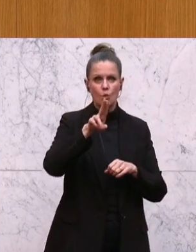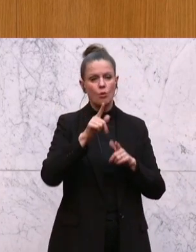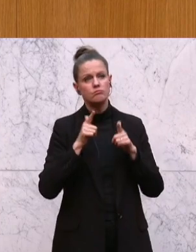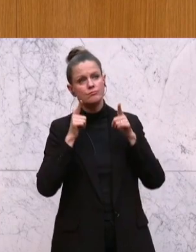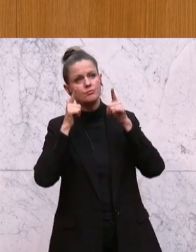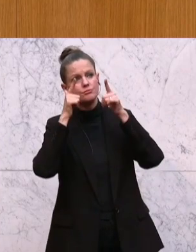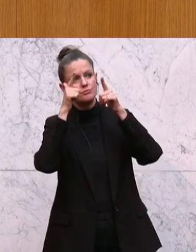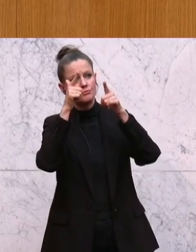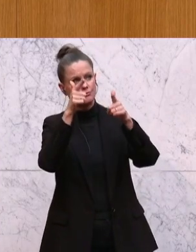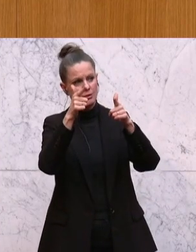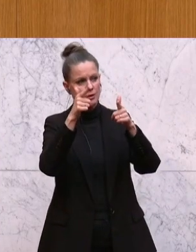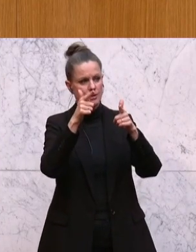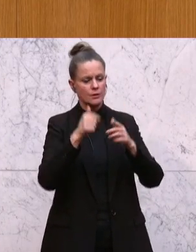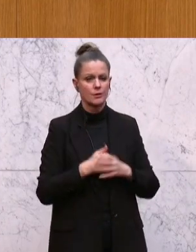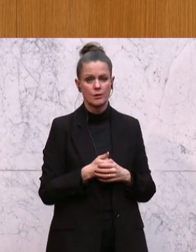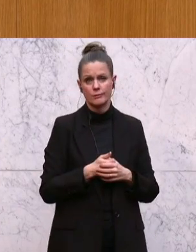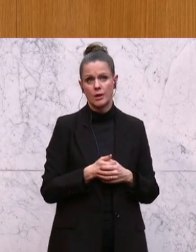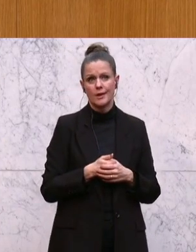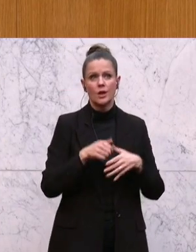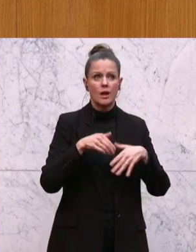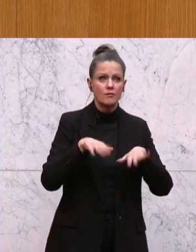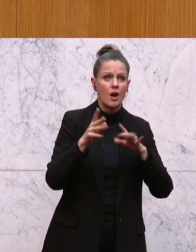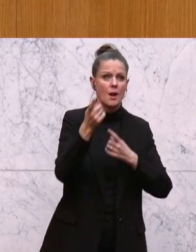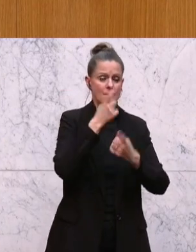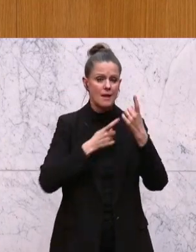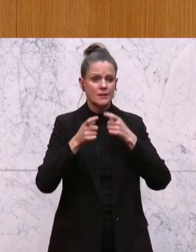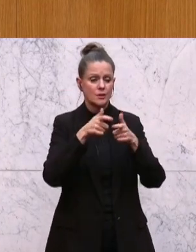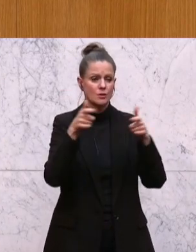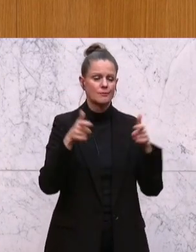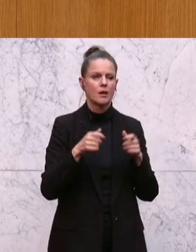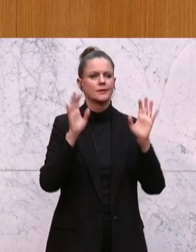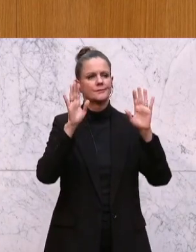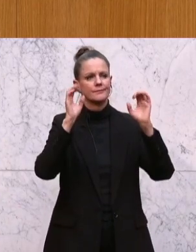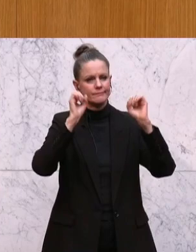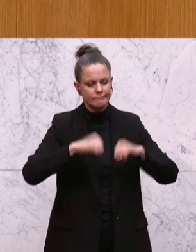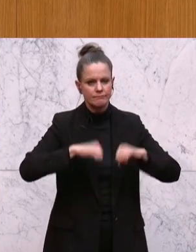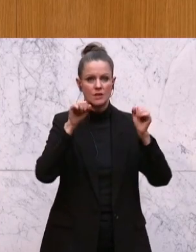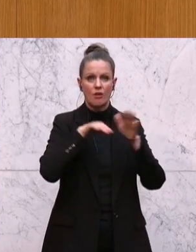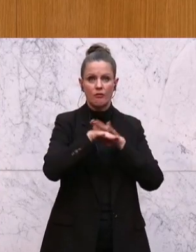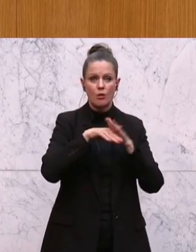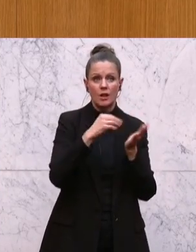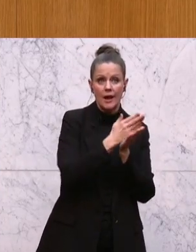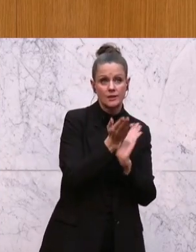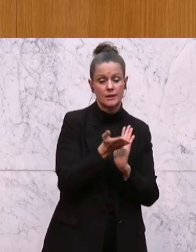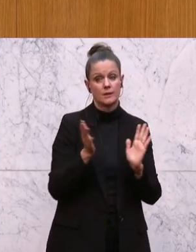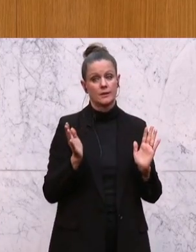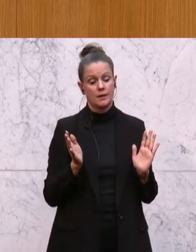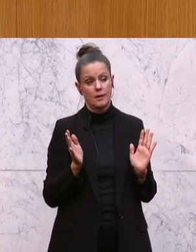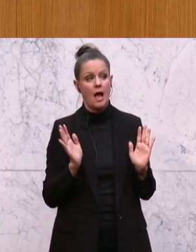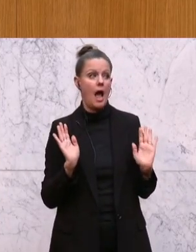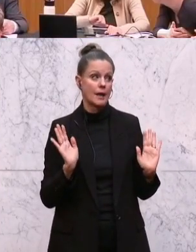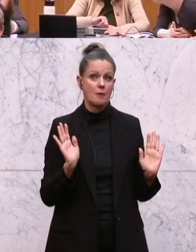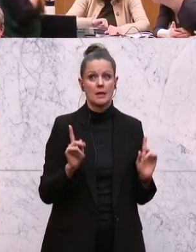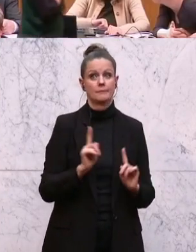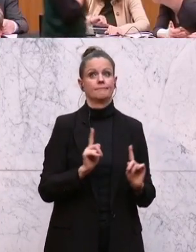mal wieder im Liegen umgefallen sind und dem Asyl- und Migrationspakt zugestimmt haben, samt Flüchtlingsverteilung, angeblich ein No-Go in den vergangenen